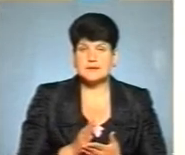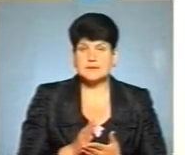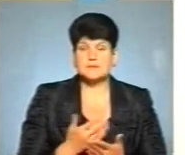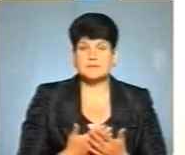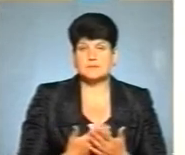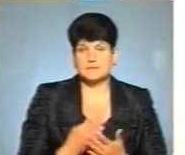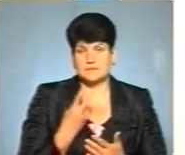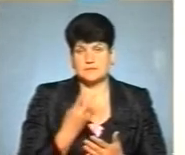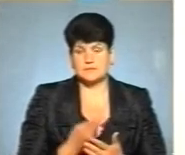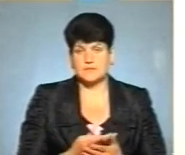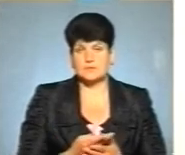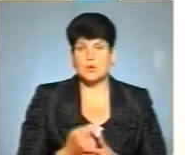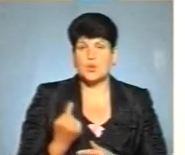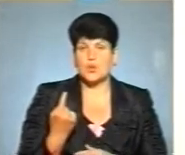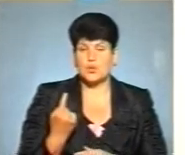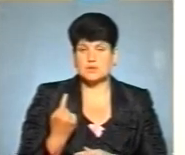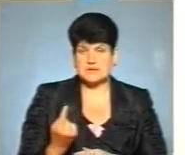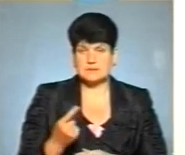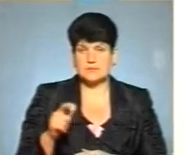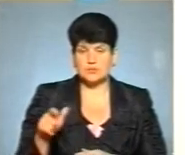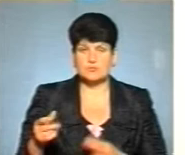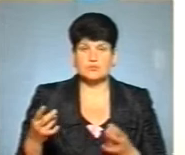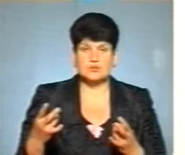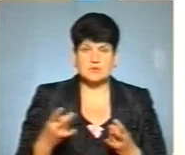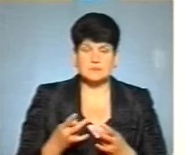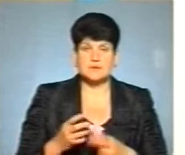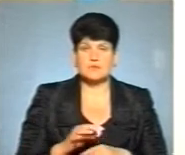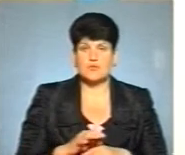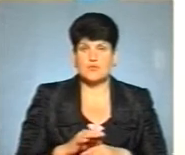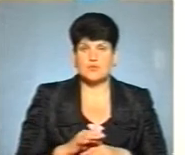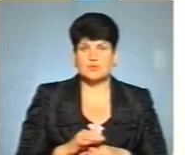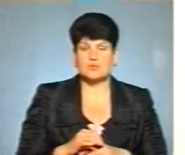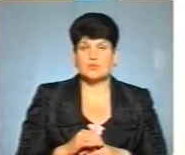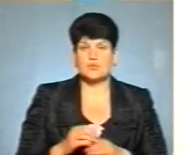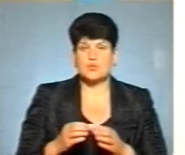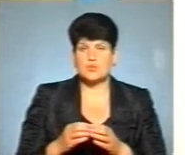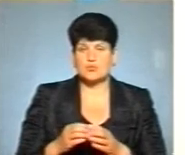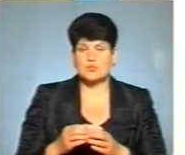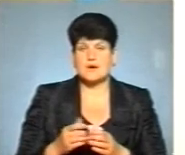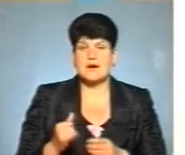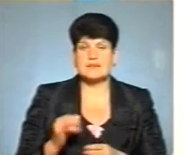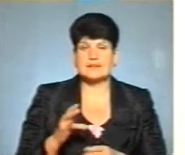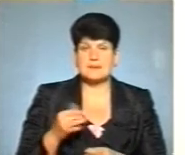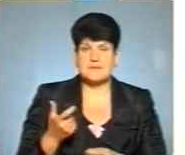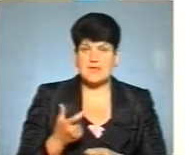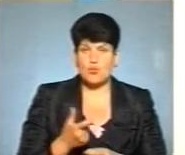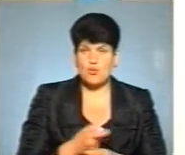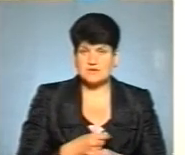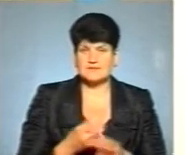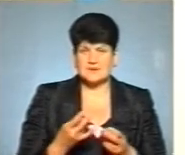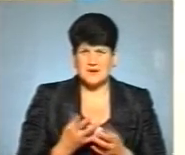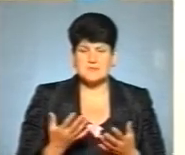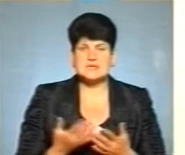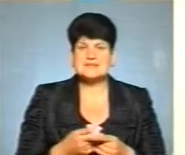Так? Одним потрібно хворим, наприклад, там, одну групу антибіотиків, другу, два антибіотики нараз. Так? Ну,